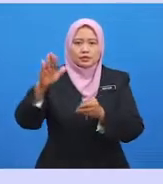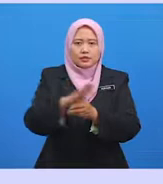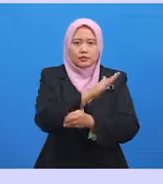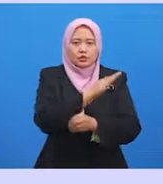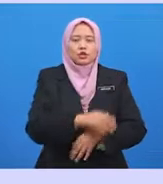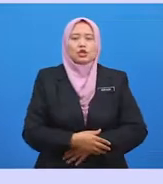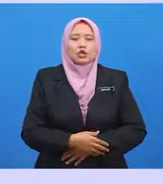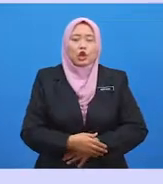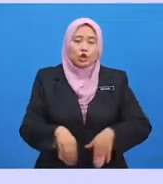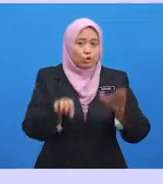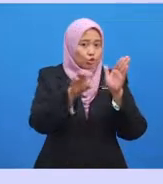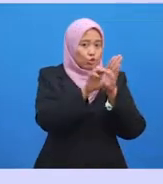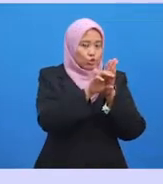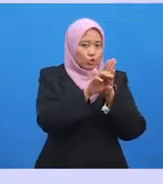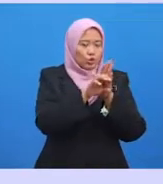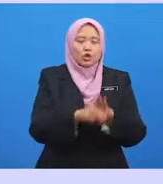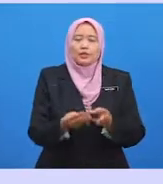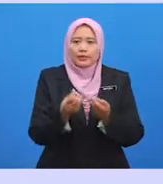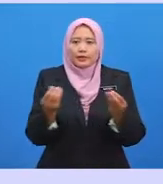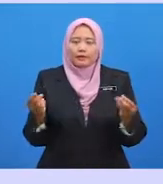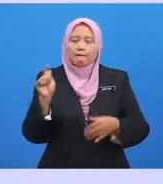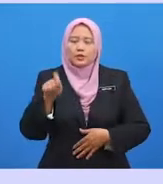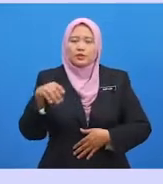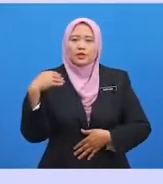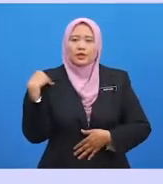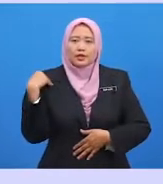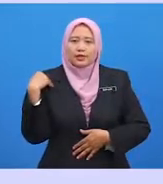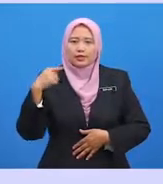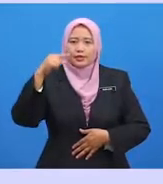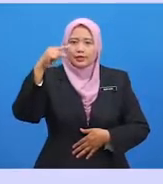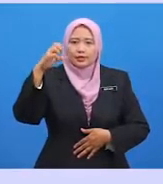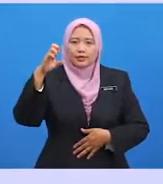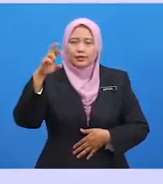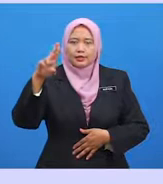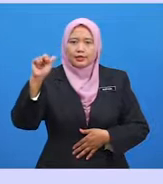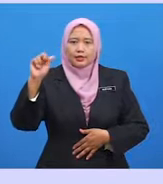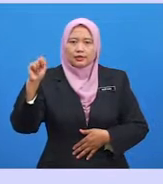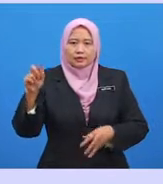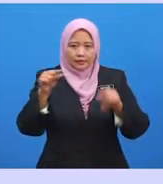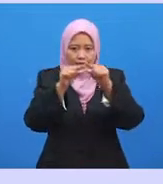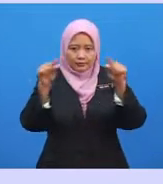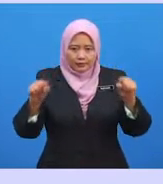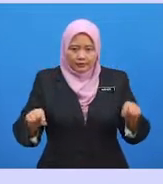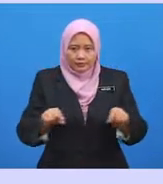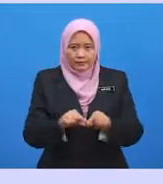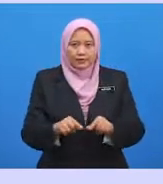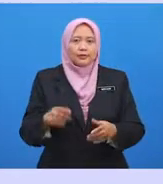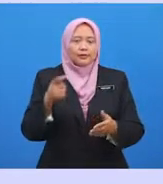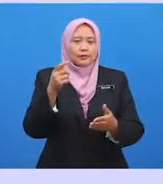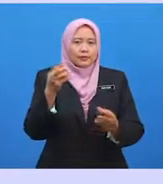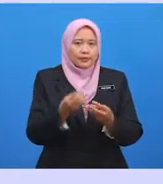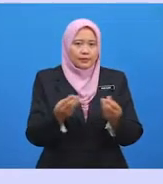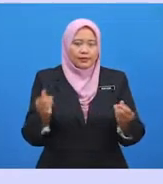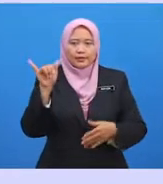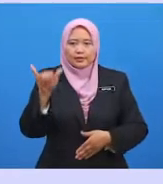tanah mestilah ada gerakan tanah yang sah Hai sarat kelima hati itu